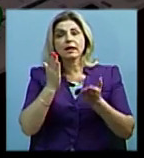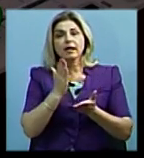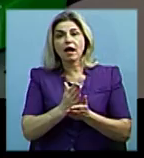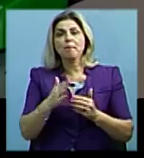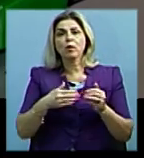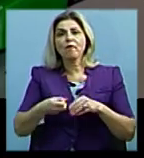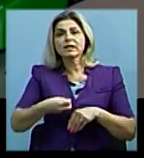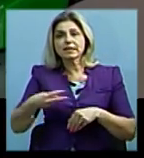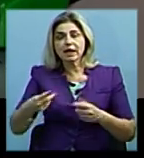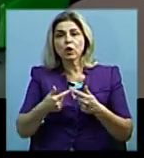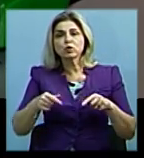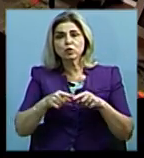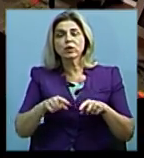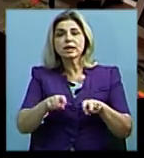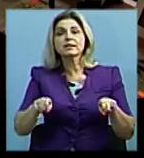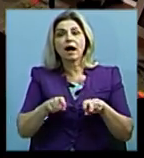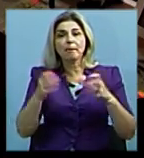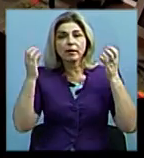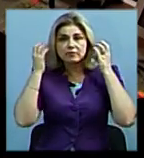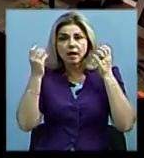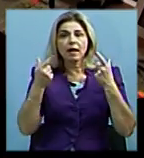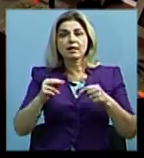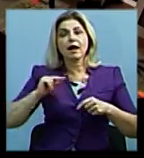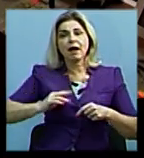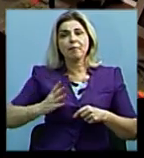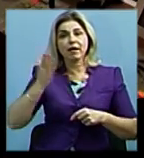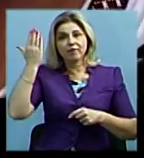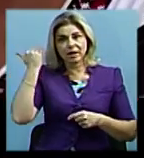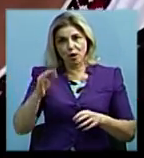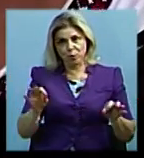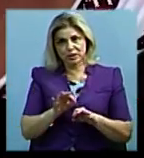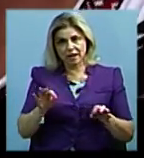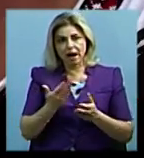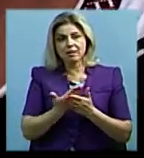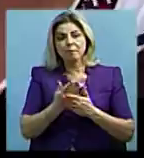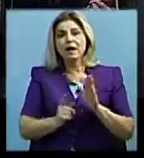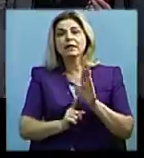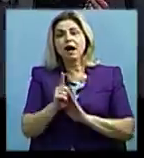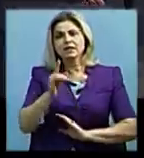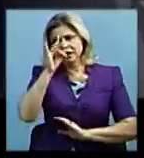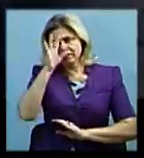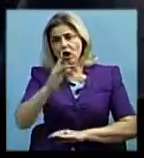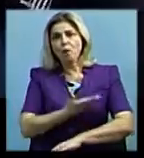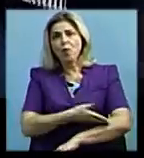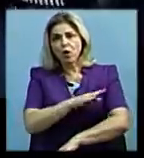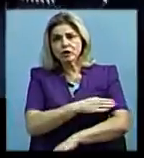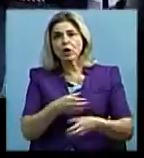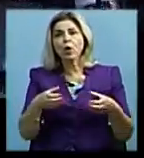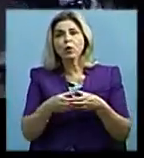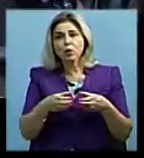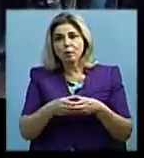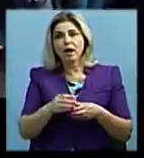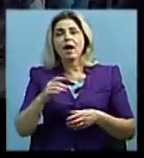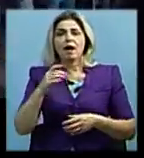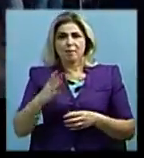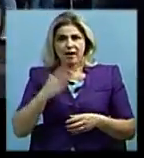професійна студія звукозапису, де працювало чимало музикантів. Наприклад, засновники популярного польського гурту «Еней» – етнічні українці